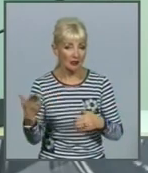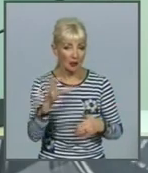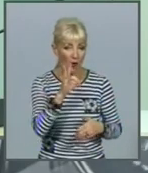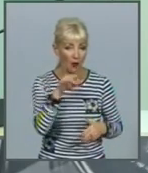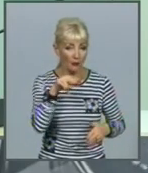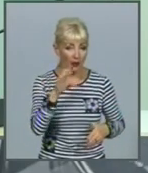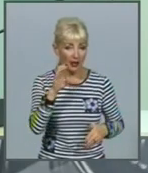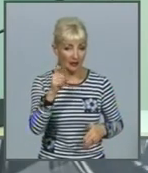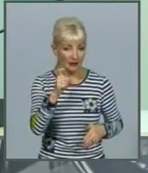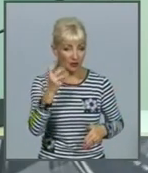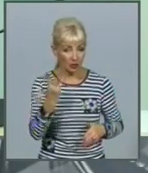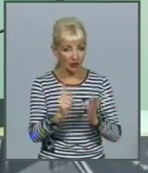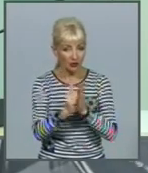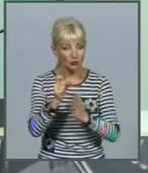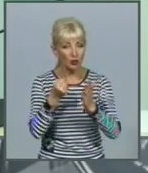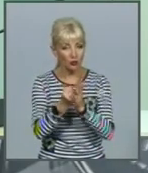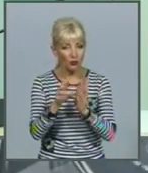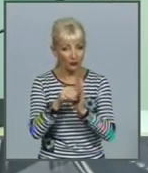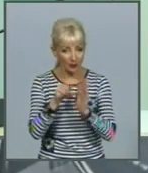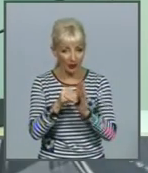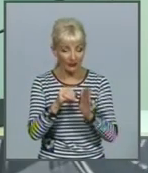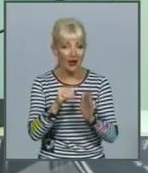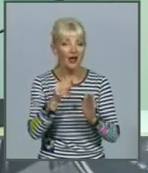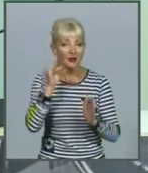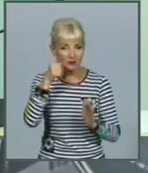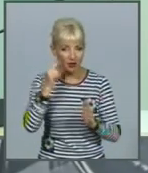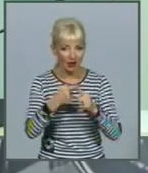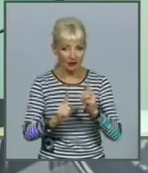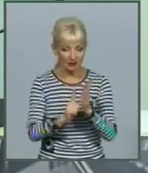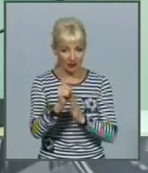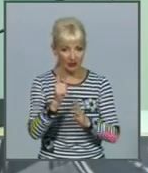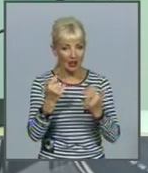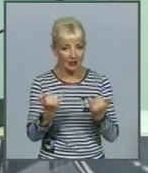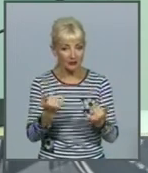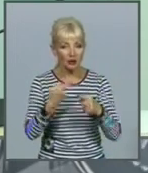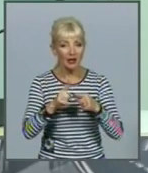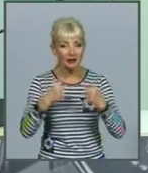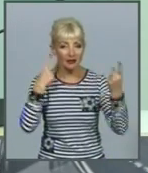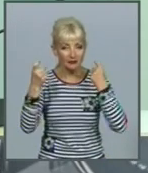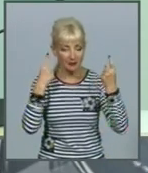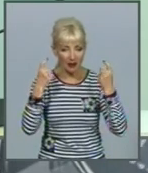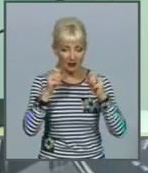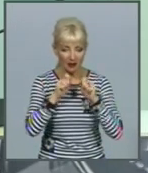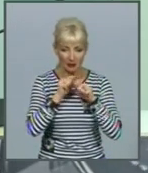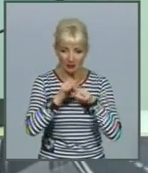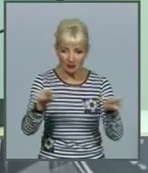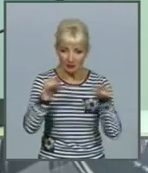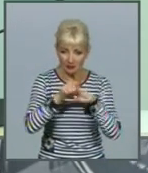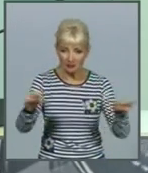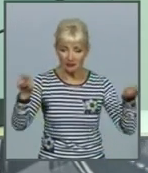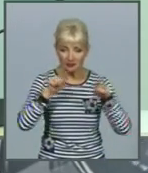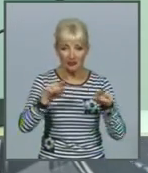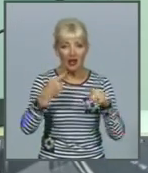И они вот вчера стартовали, сегодня эта информация активно разгоняется. Делается это с одной целью – натянуть голоса